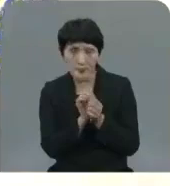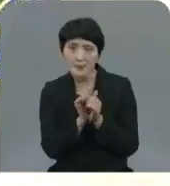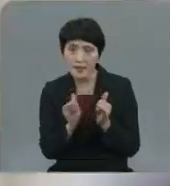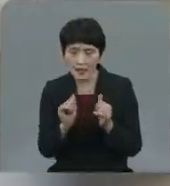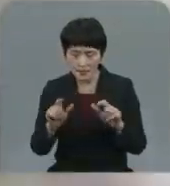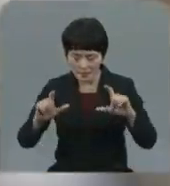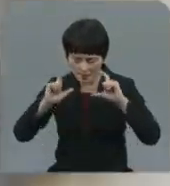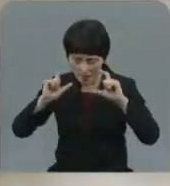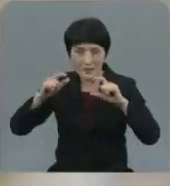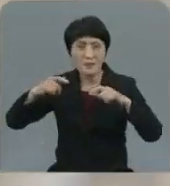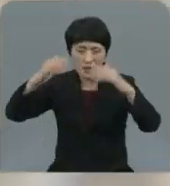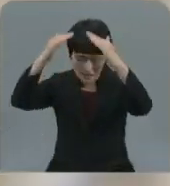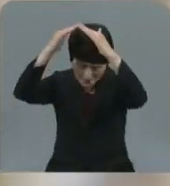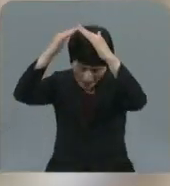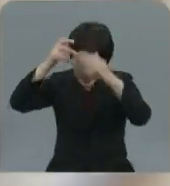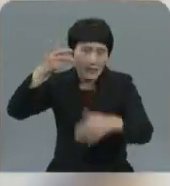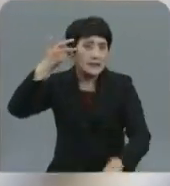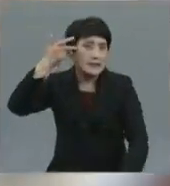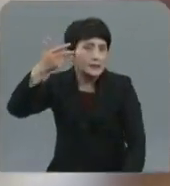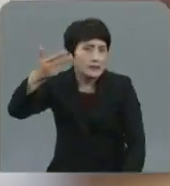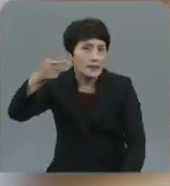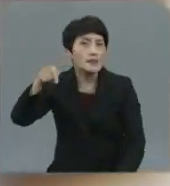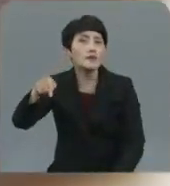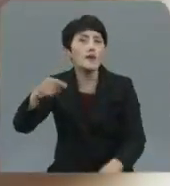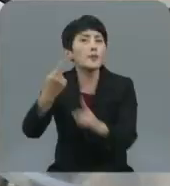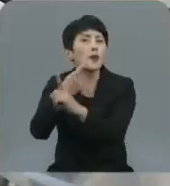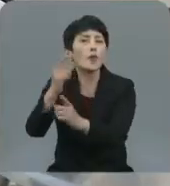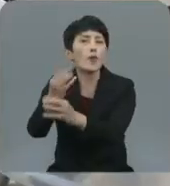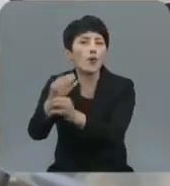群补充疫苗接种率和治疗药